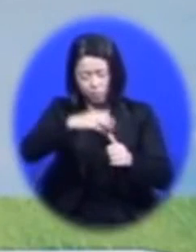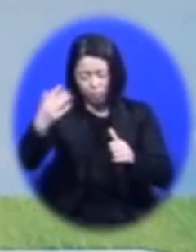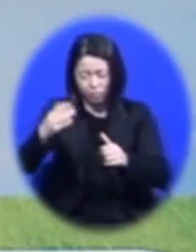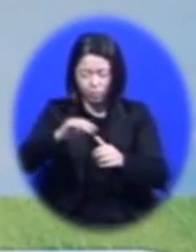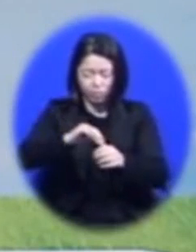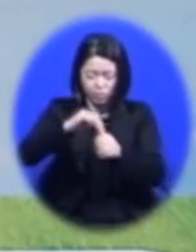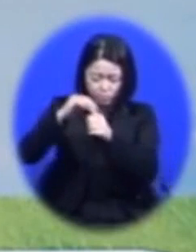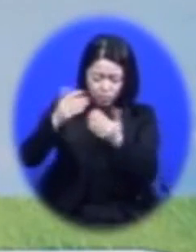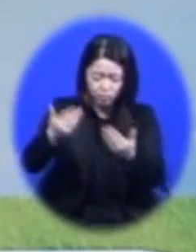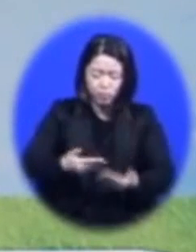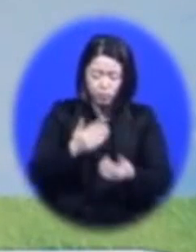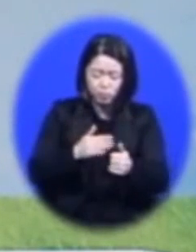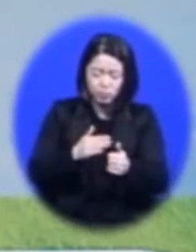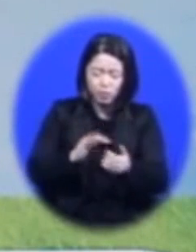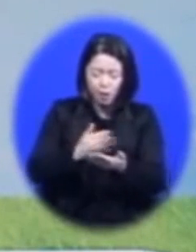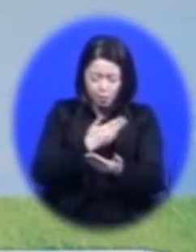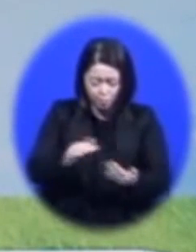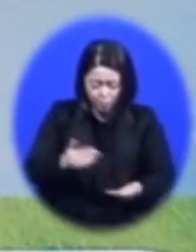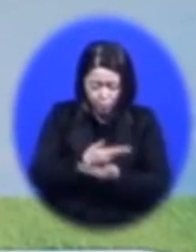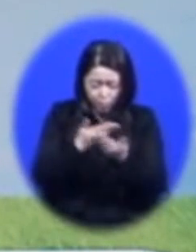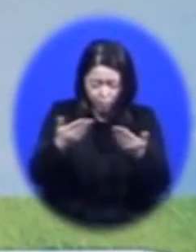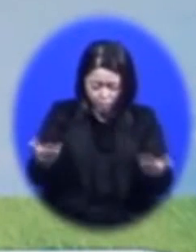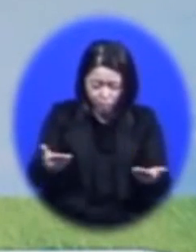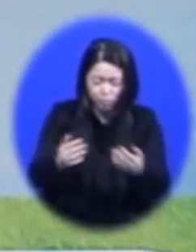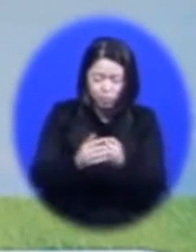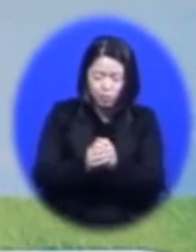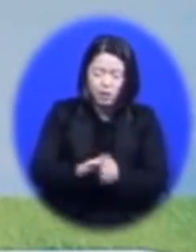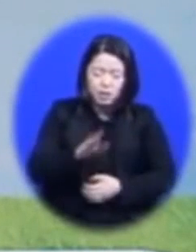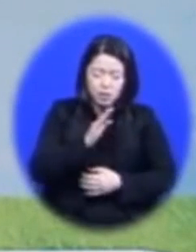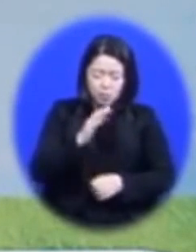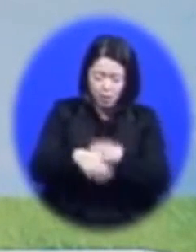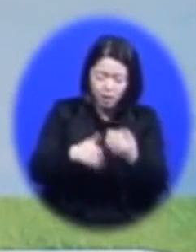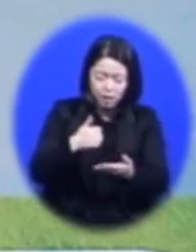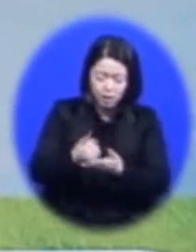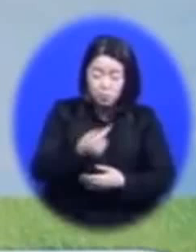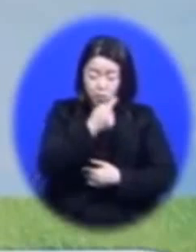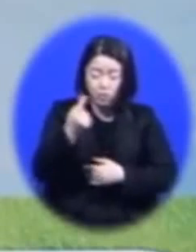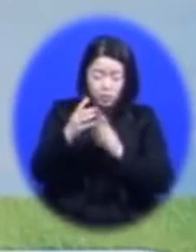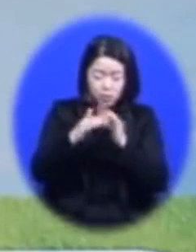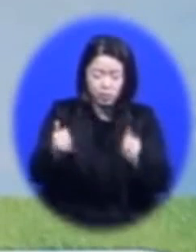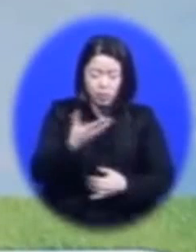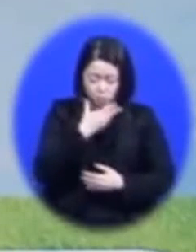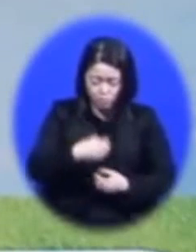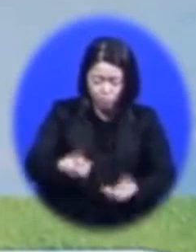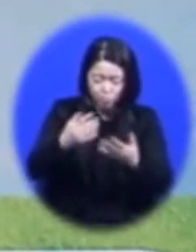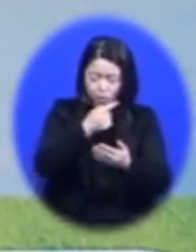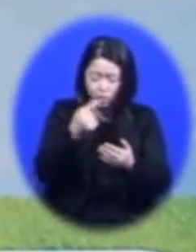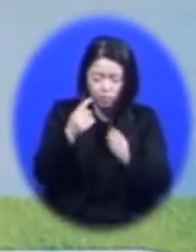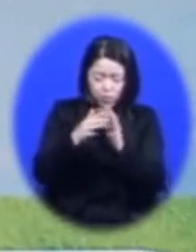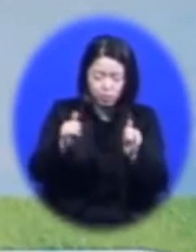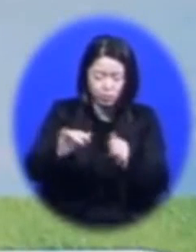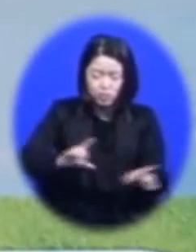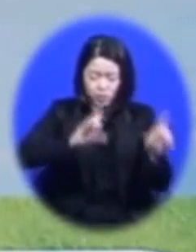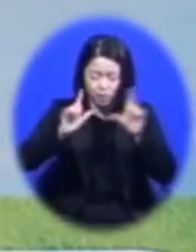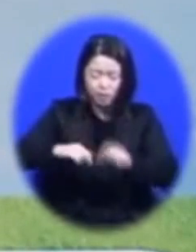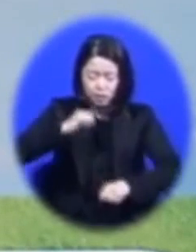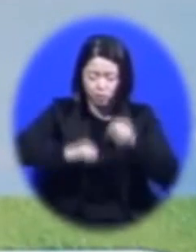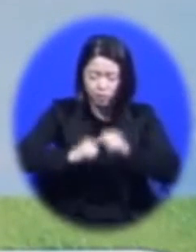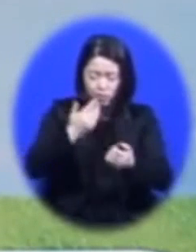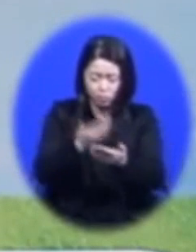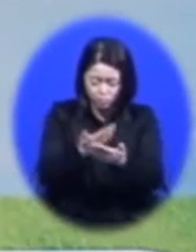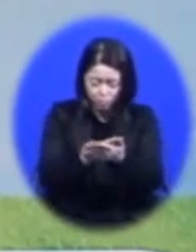건져주셔서 베풀어주고 나누어주며 정말 하나님의 증인으로 축복의 증인으로 살도록 역사해